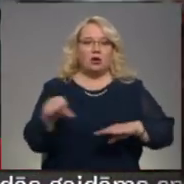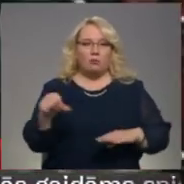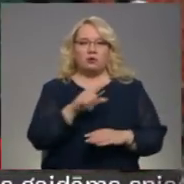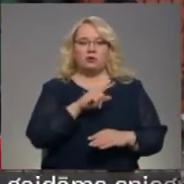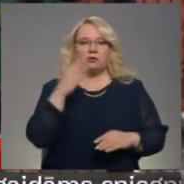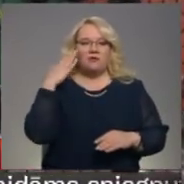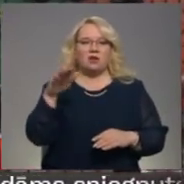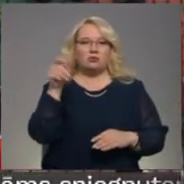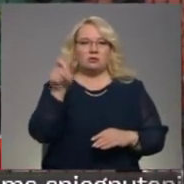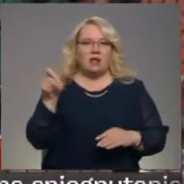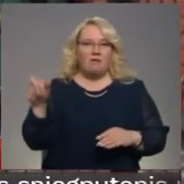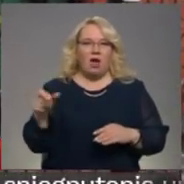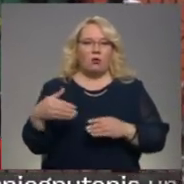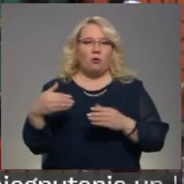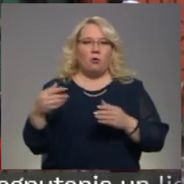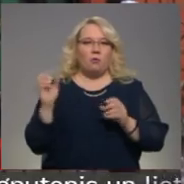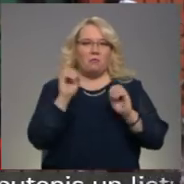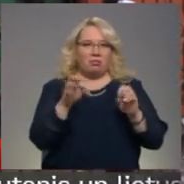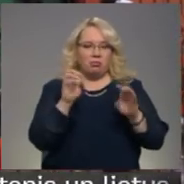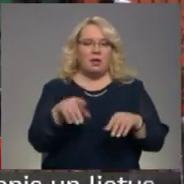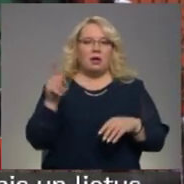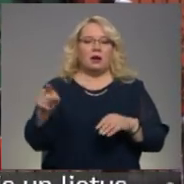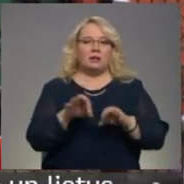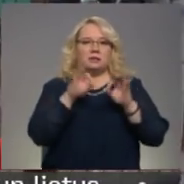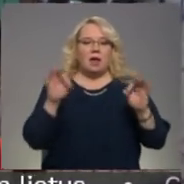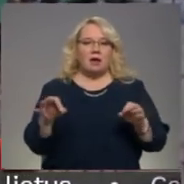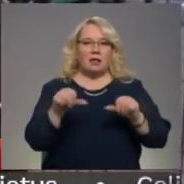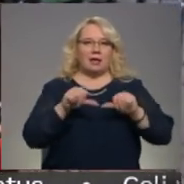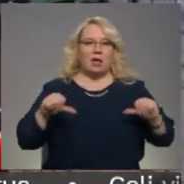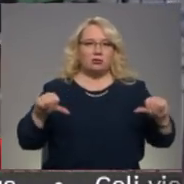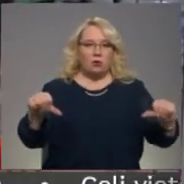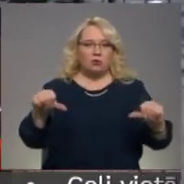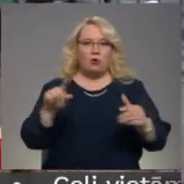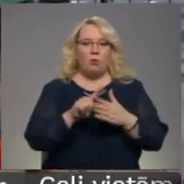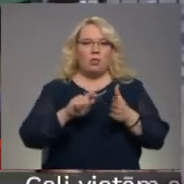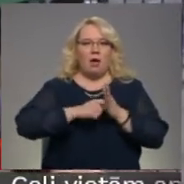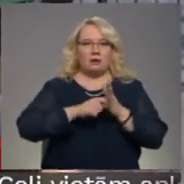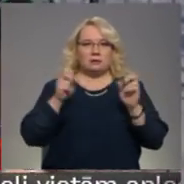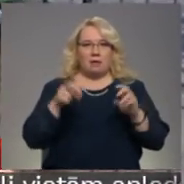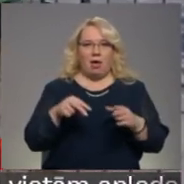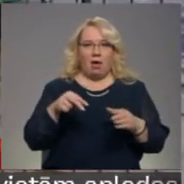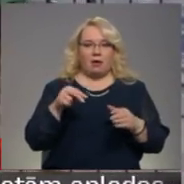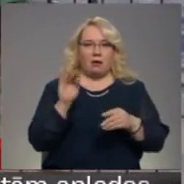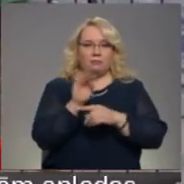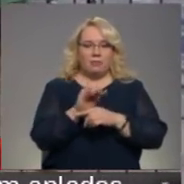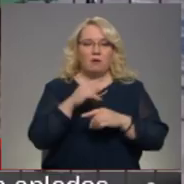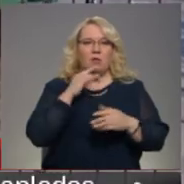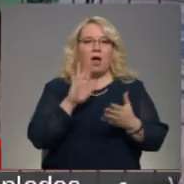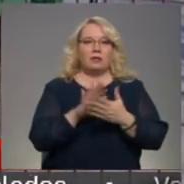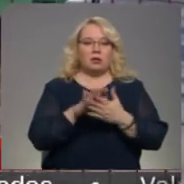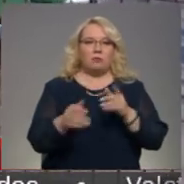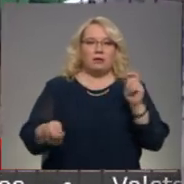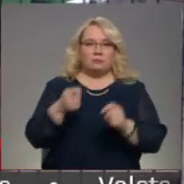personu piekļuvi, uzsākta atkritumu savākšanas novietņu iežūkošana un koda atslēgu uzstādīšana. Atkritumu